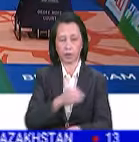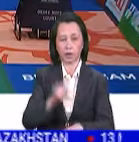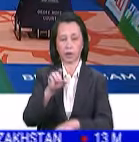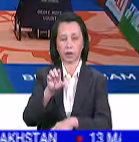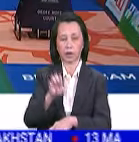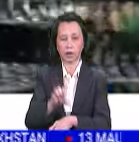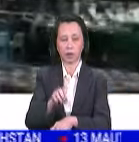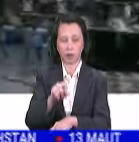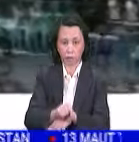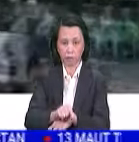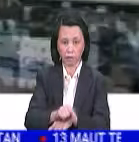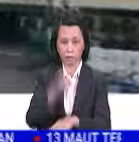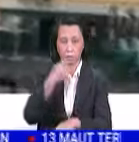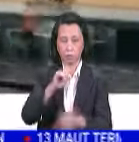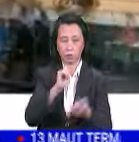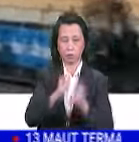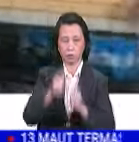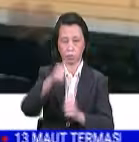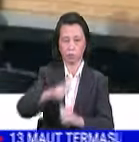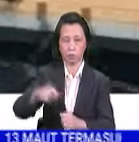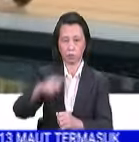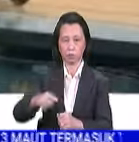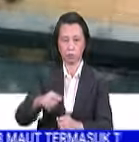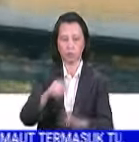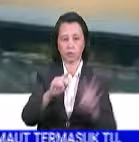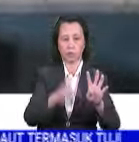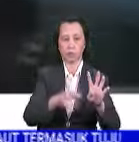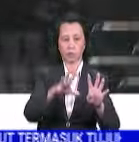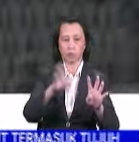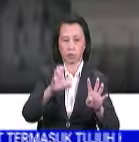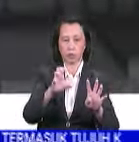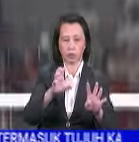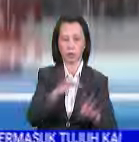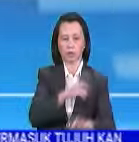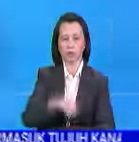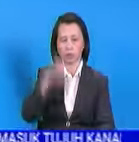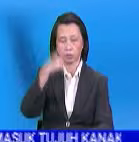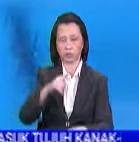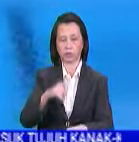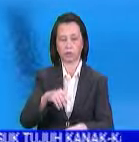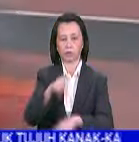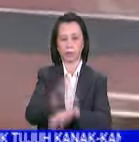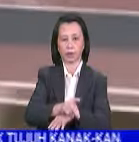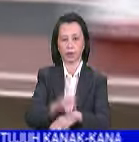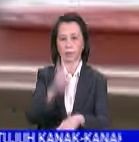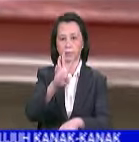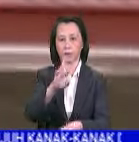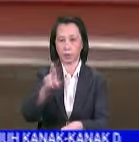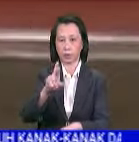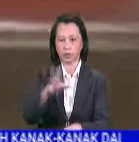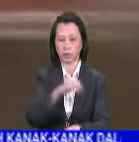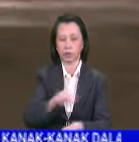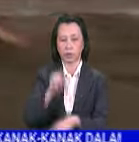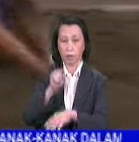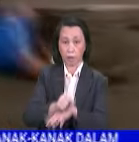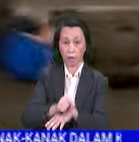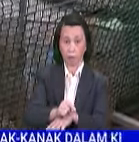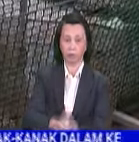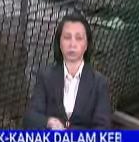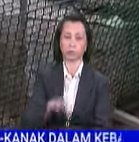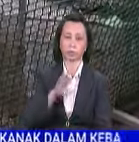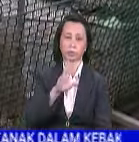Sukan Commonwealth dan Asia, pemenang emas menerima RM4,500 manakala Perak RM4,000 dan Gangsa